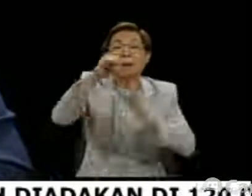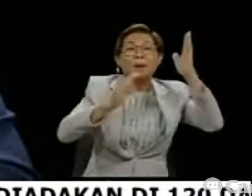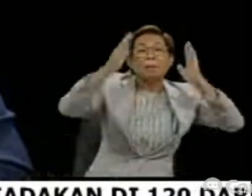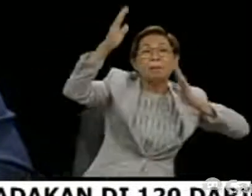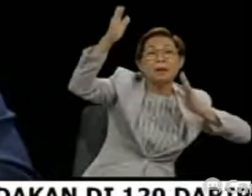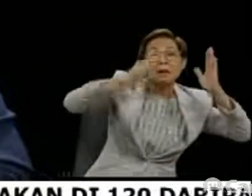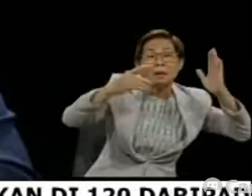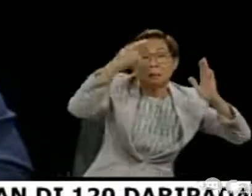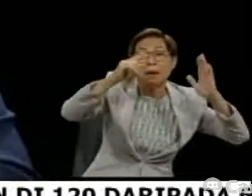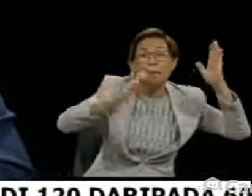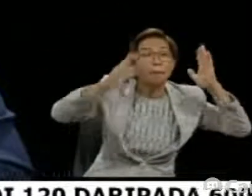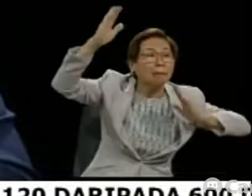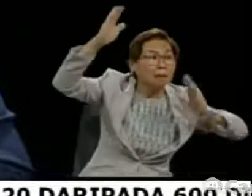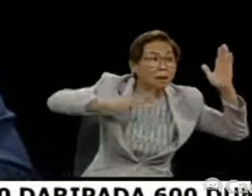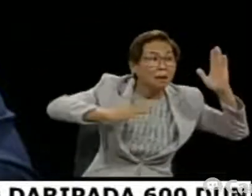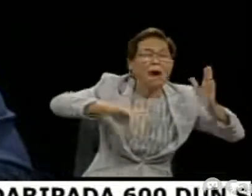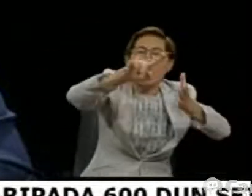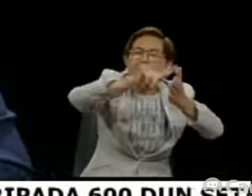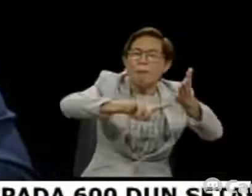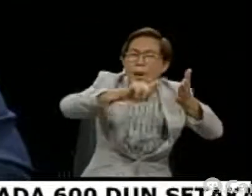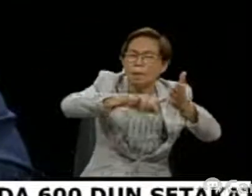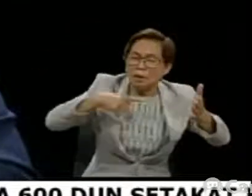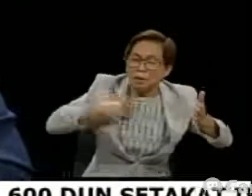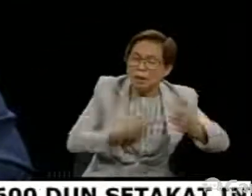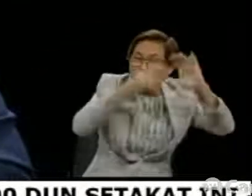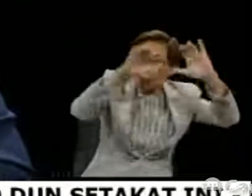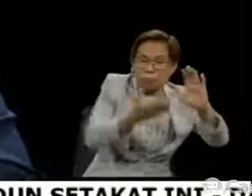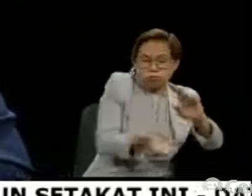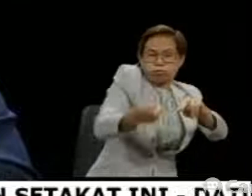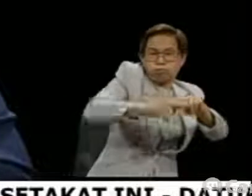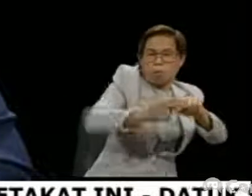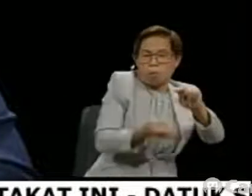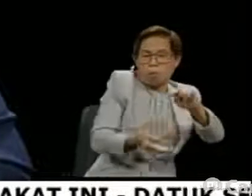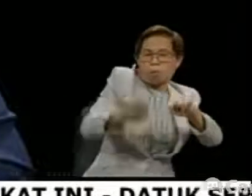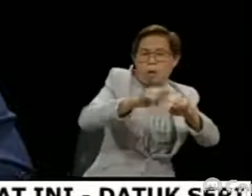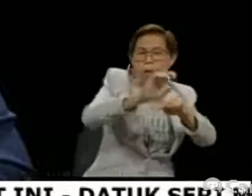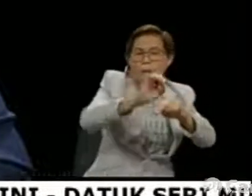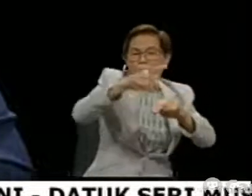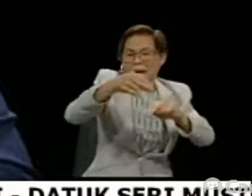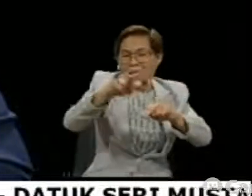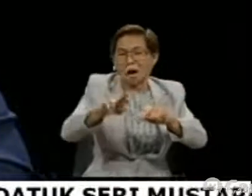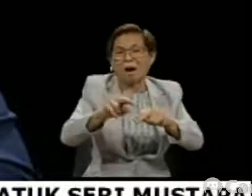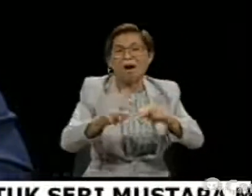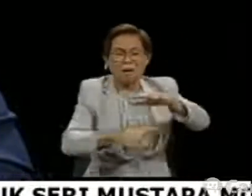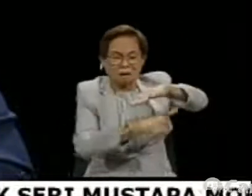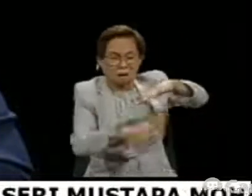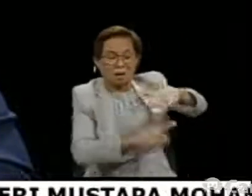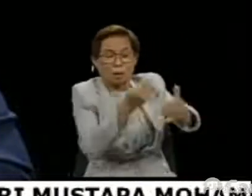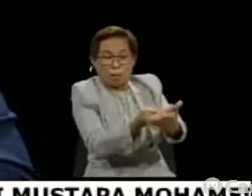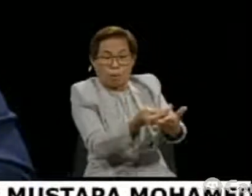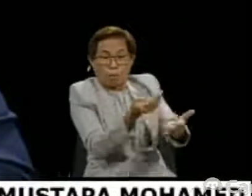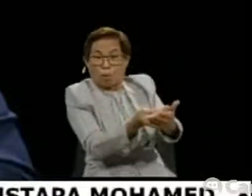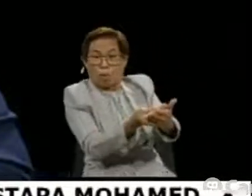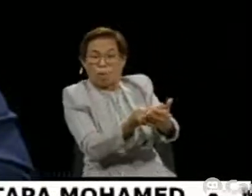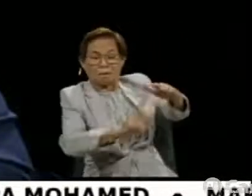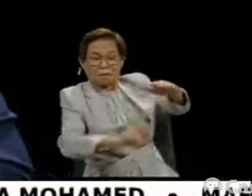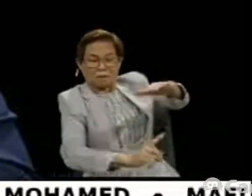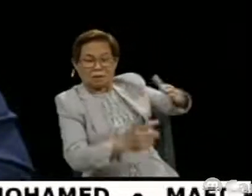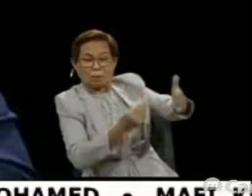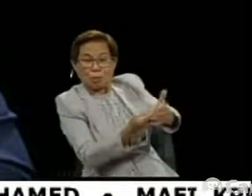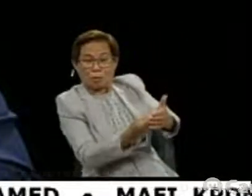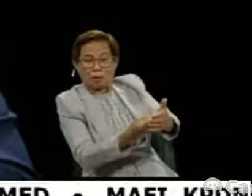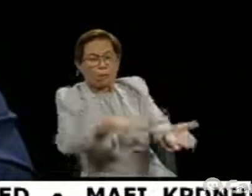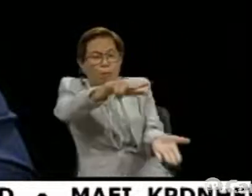menerangkan bagi Malaysia Semarang langkah menaikkan Opi arniati lah dasar moneter iya dasar menteri inilah dosa yang